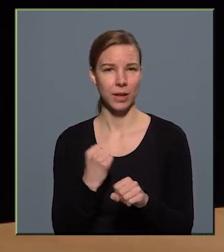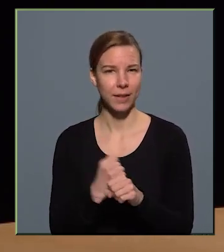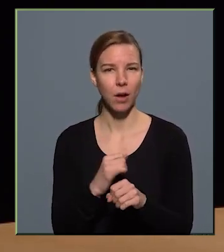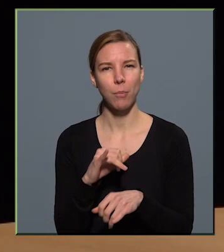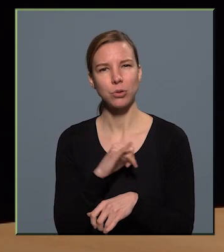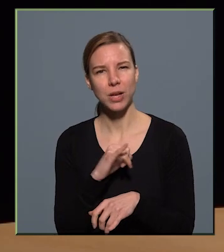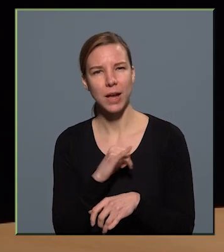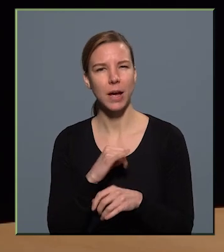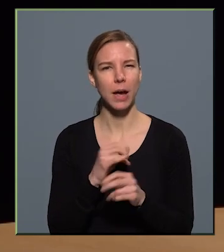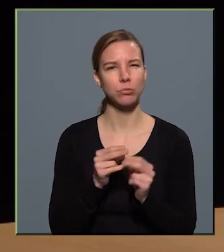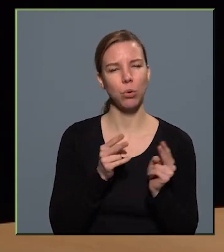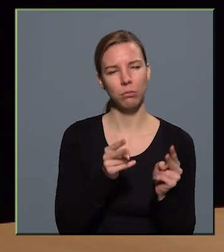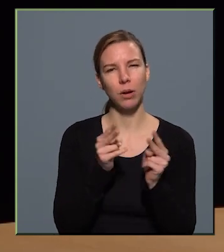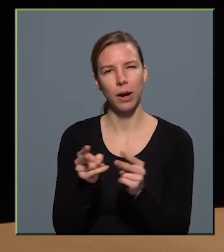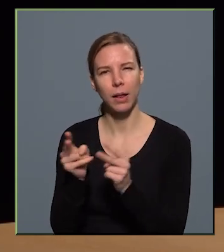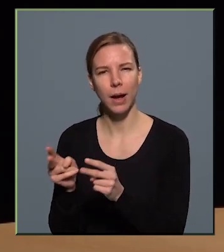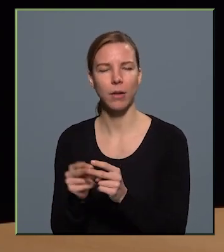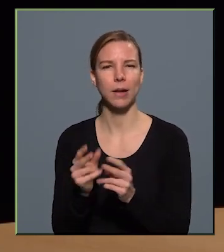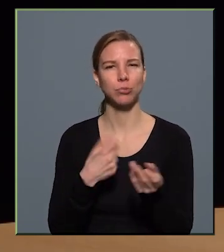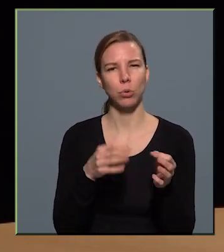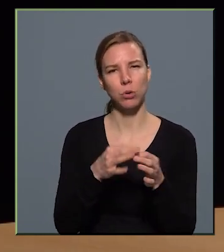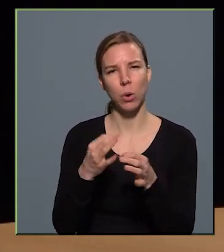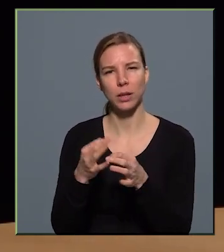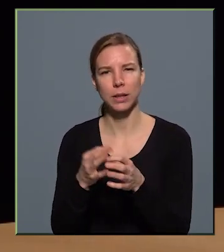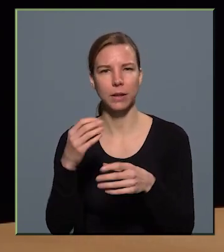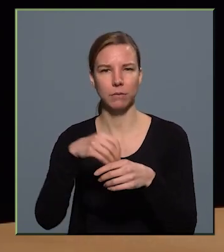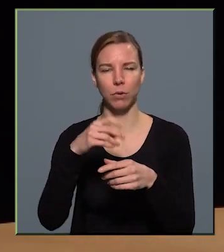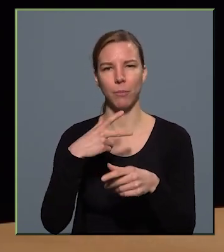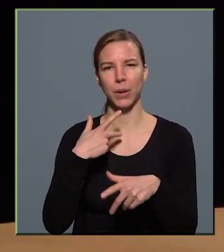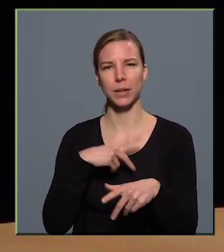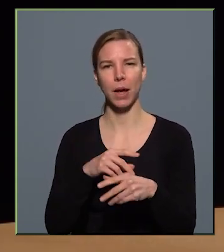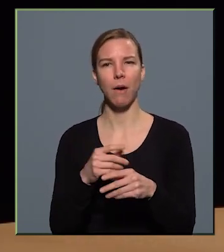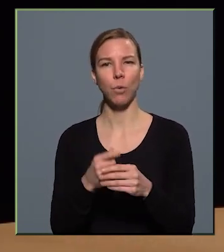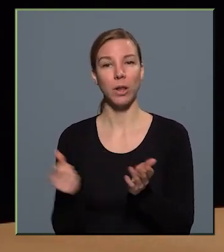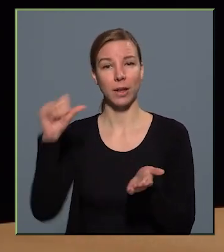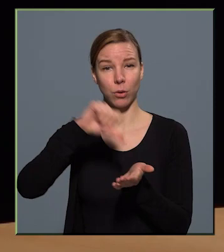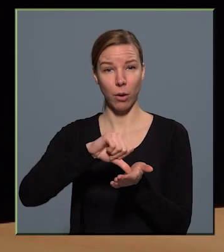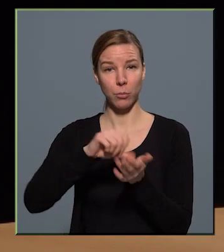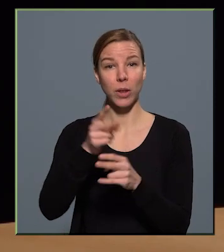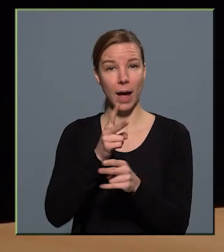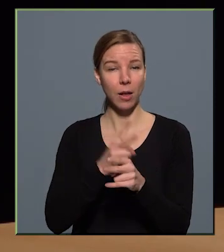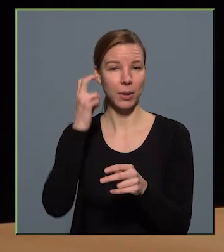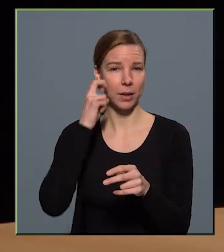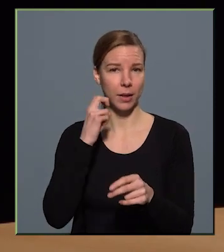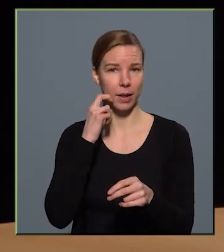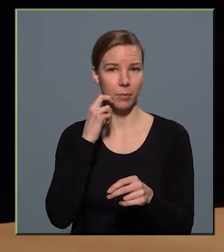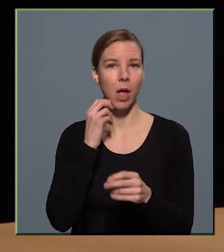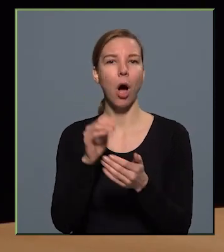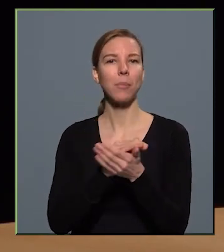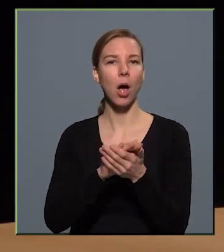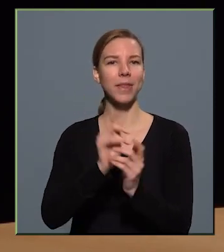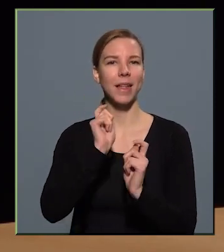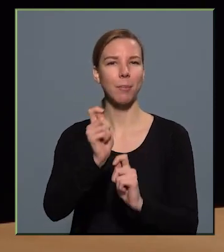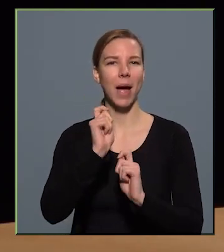sok elágazással, sok történettel tarkított része volt. Volt egy konkrét központ, egy állami intézmény, ami tulajdonképpen a